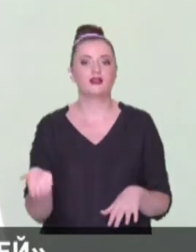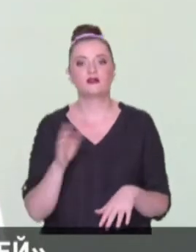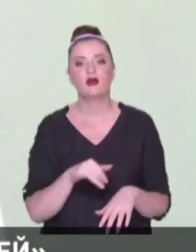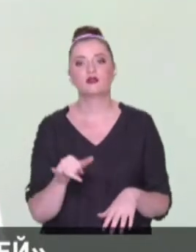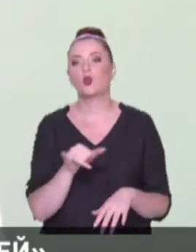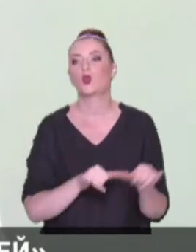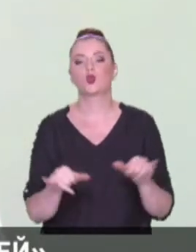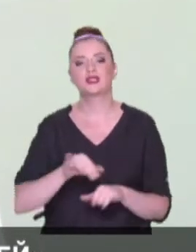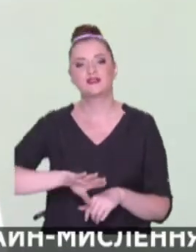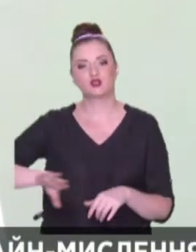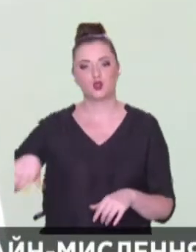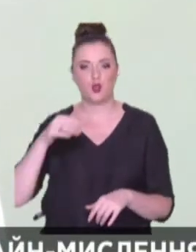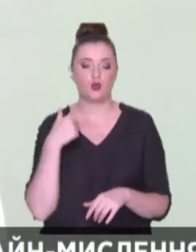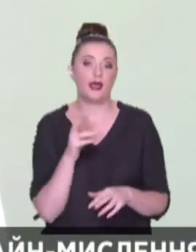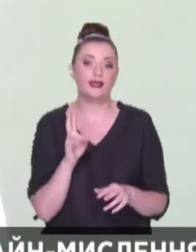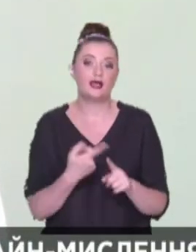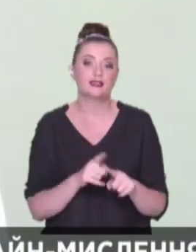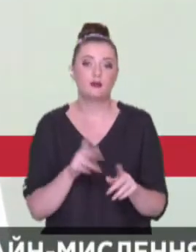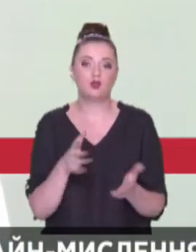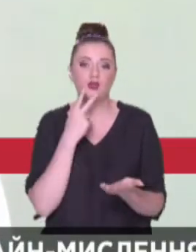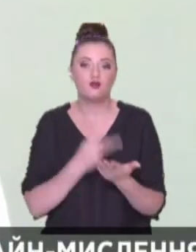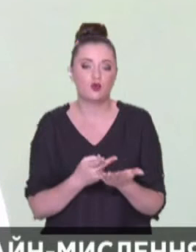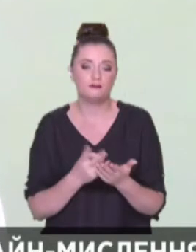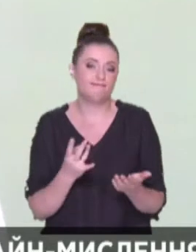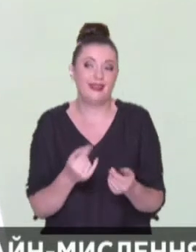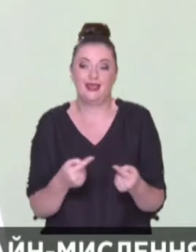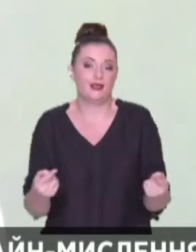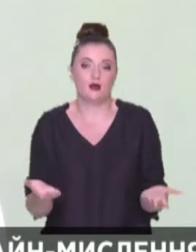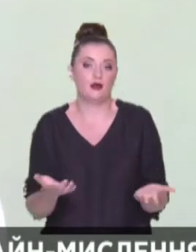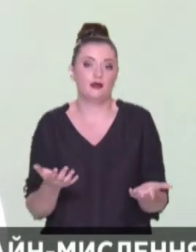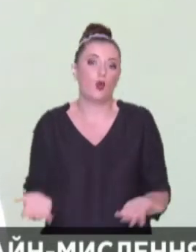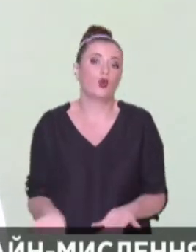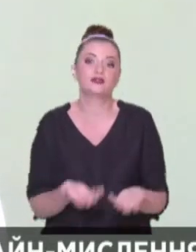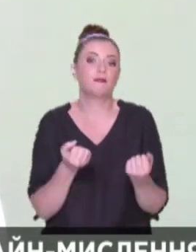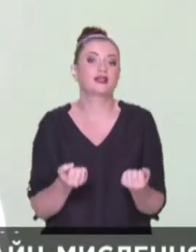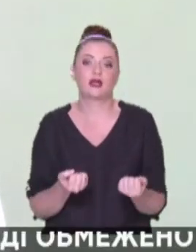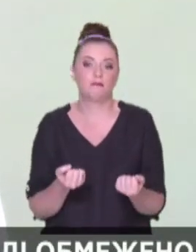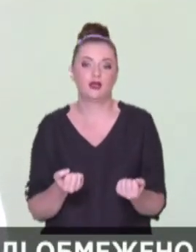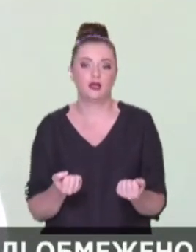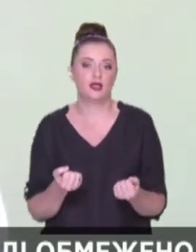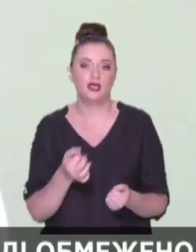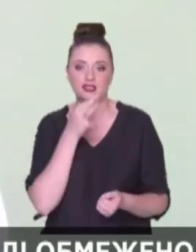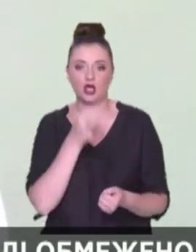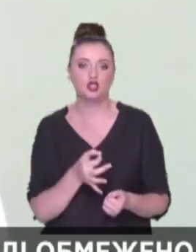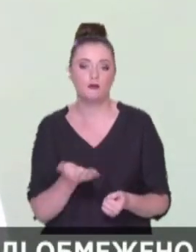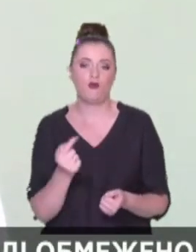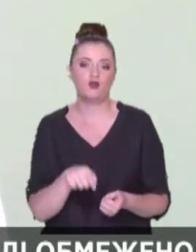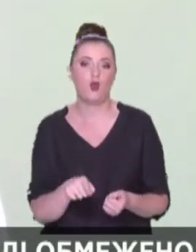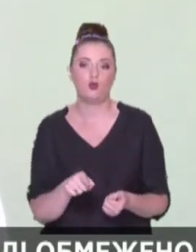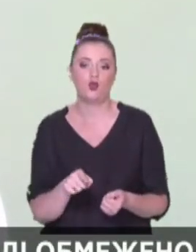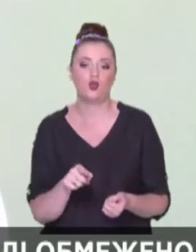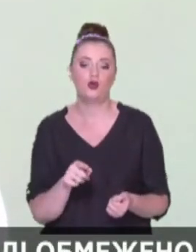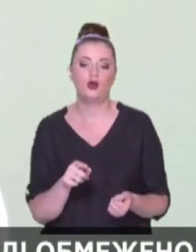сторону. Ну, от якби, як це буде відображатися? Ну, ніяк, ну, якоїсь підтримки, скажімо,